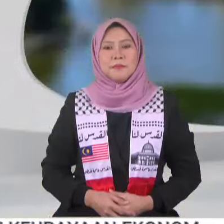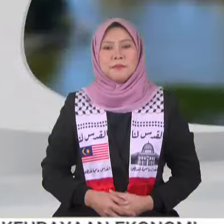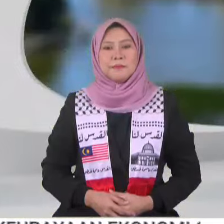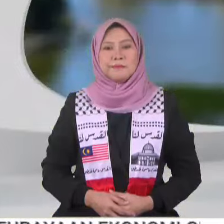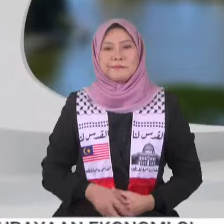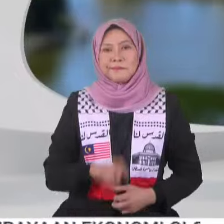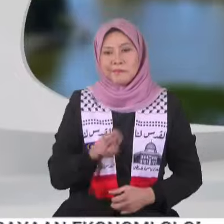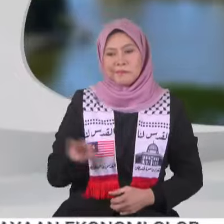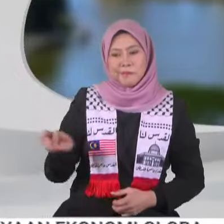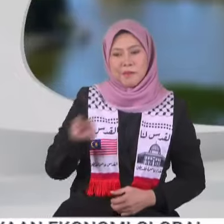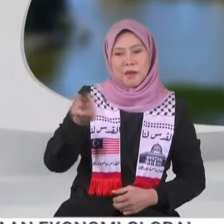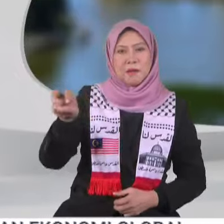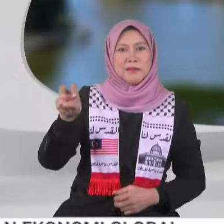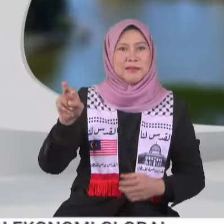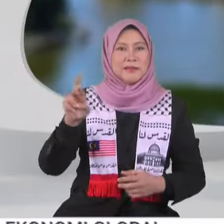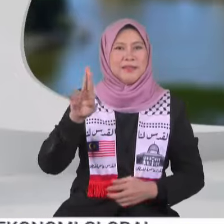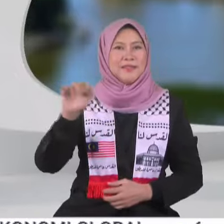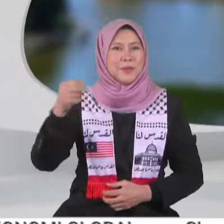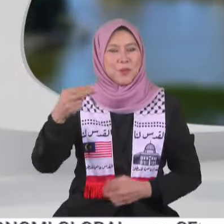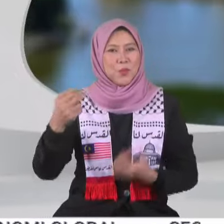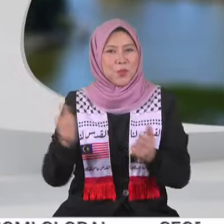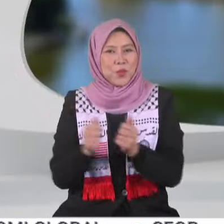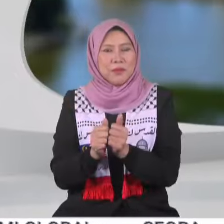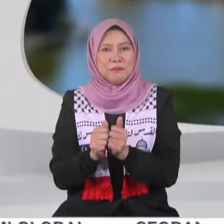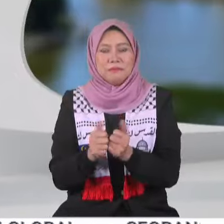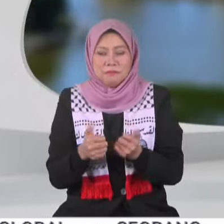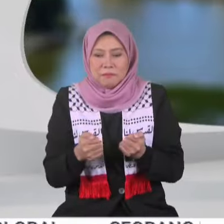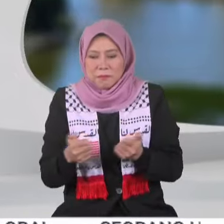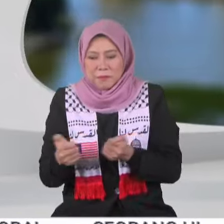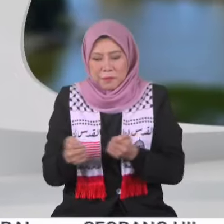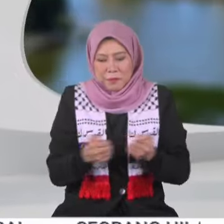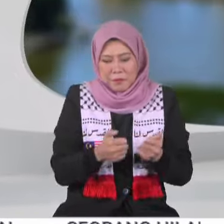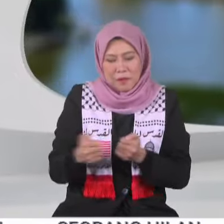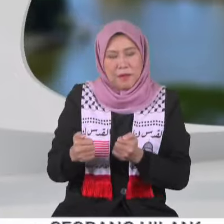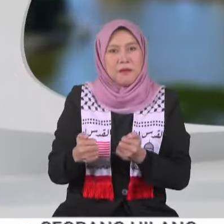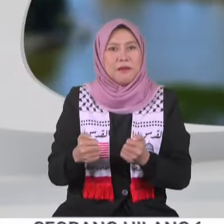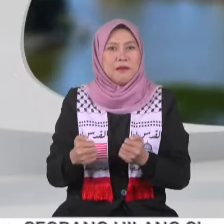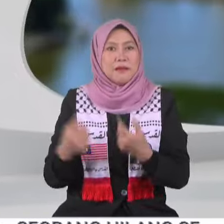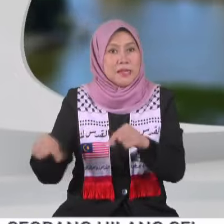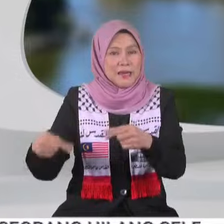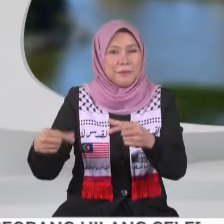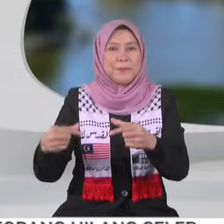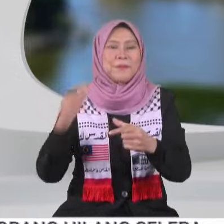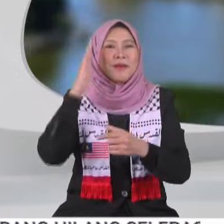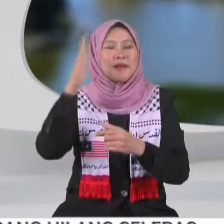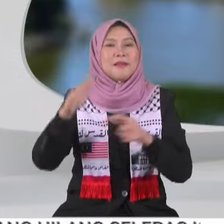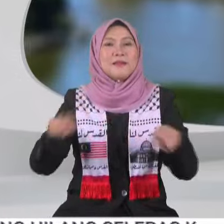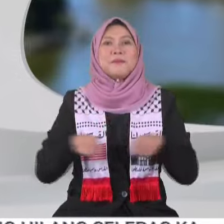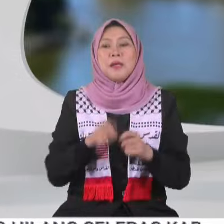Gembara Rio Oha bersama Mobile Legends Bang Bang edisi ke-6 akan berlangsung di tempat letak kereta Stadium